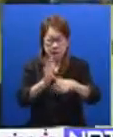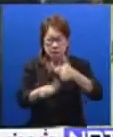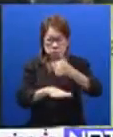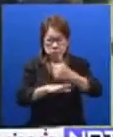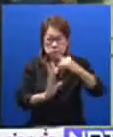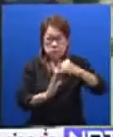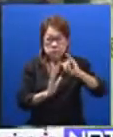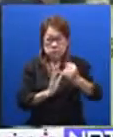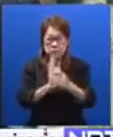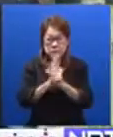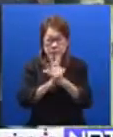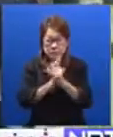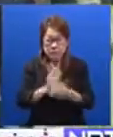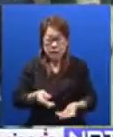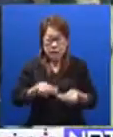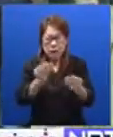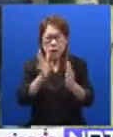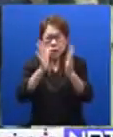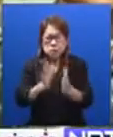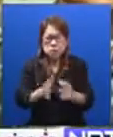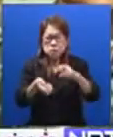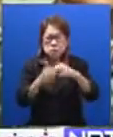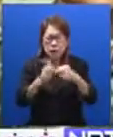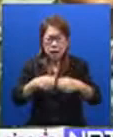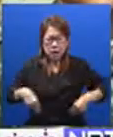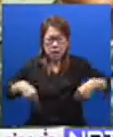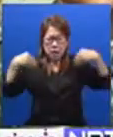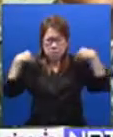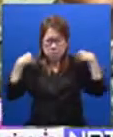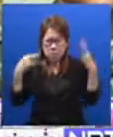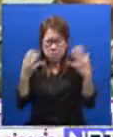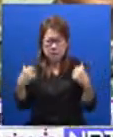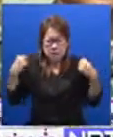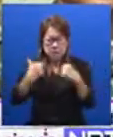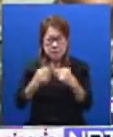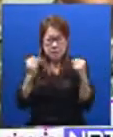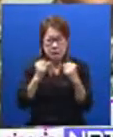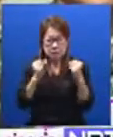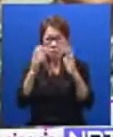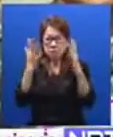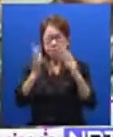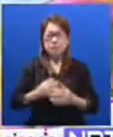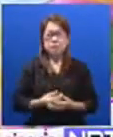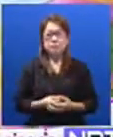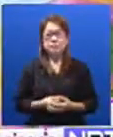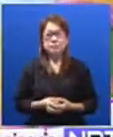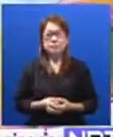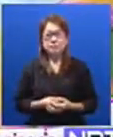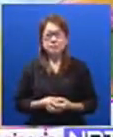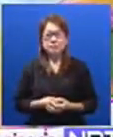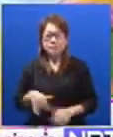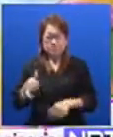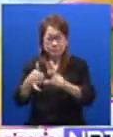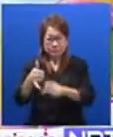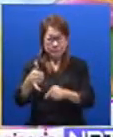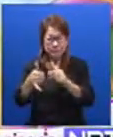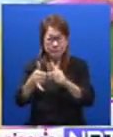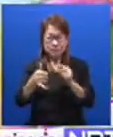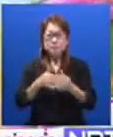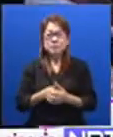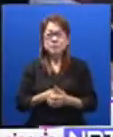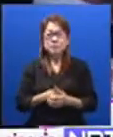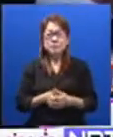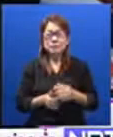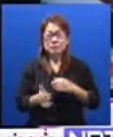ษเพื่อนำไปมอบให้กับผู้ขาดแคลนเครื่องนุ่งห่มกันหนาวที่ประสบภัยหนาวด้านนายสุรพจน์รัชชุสิ